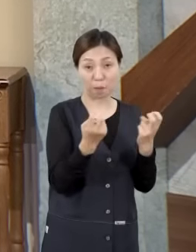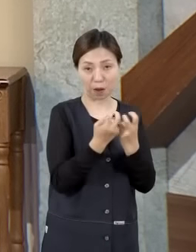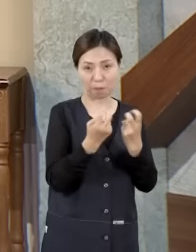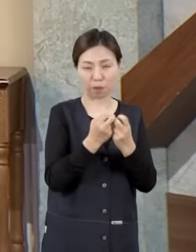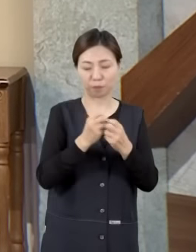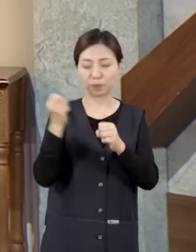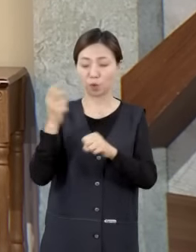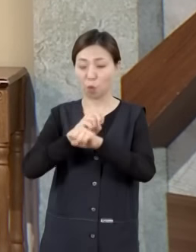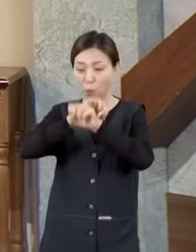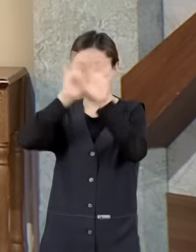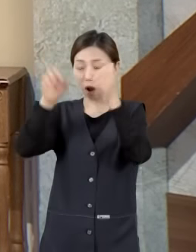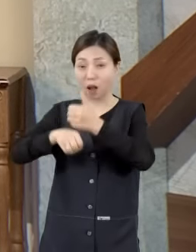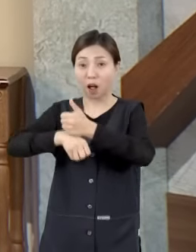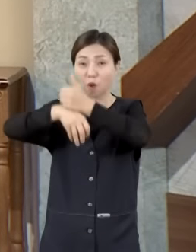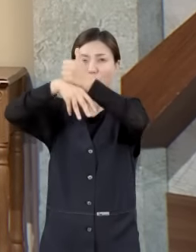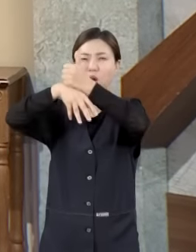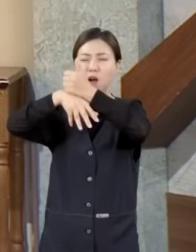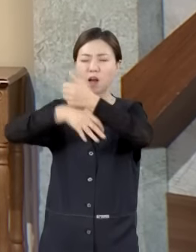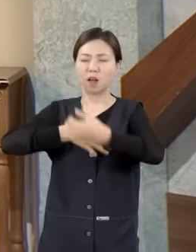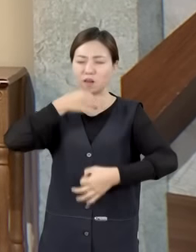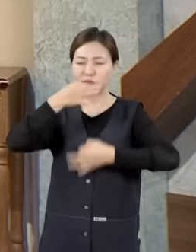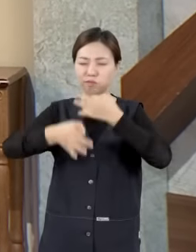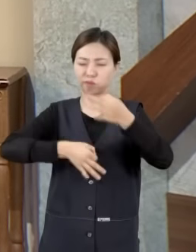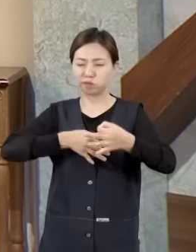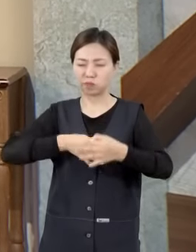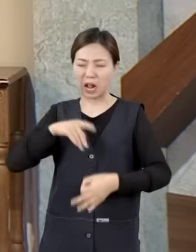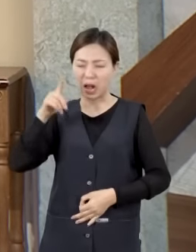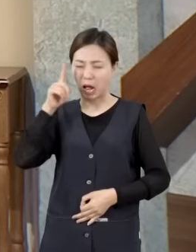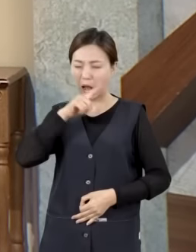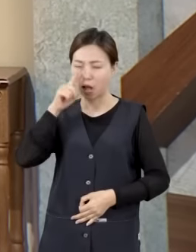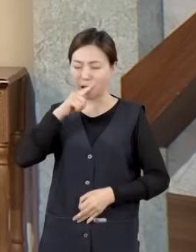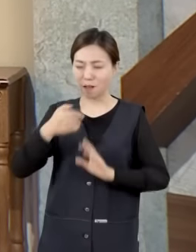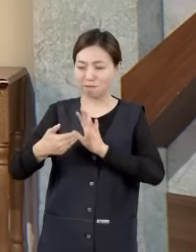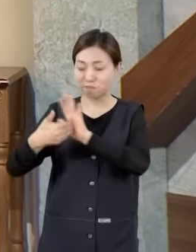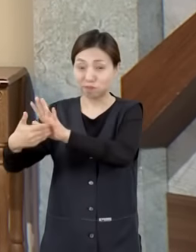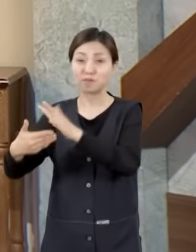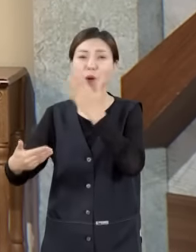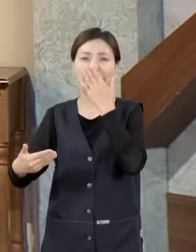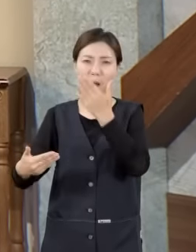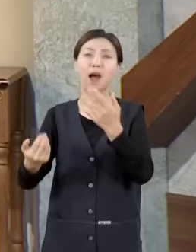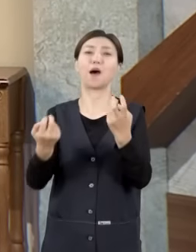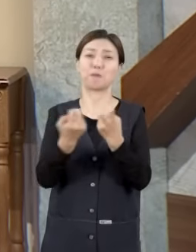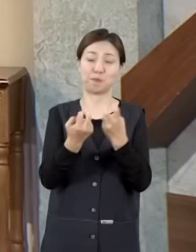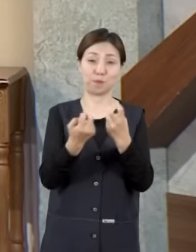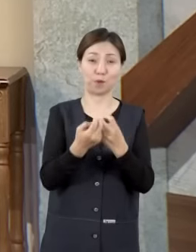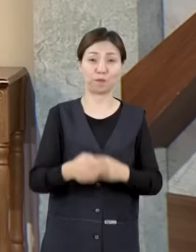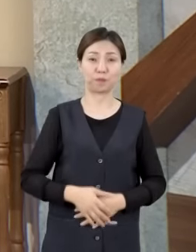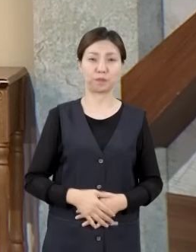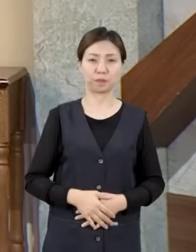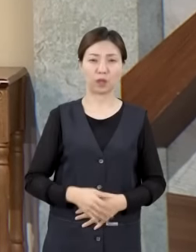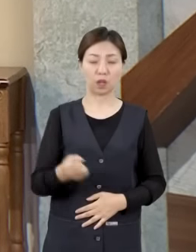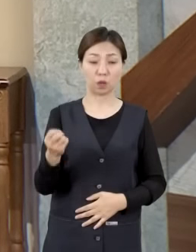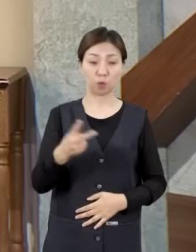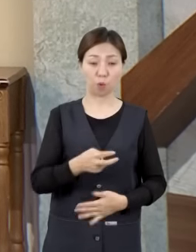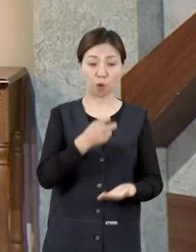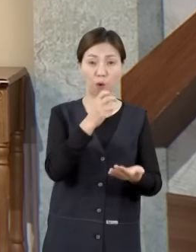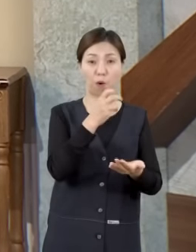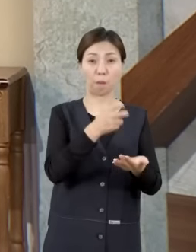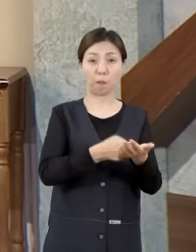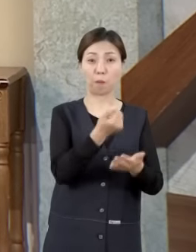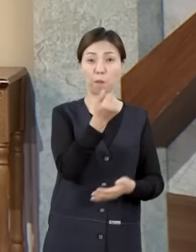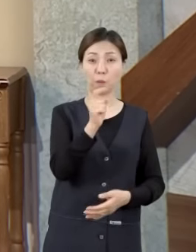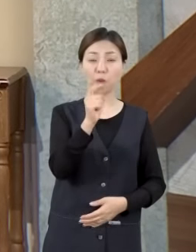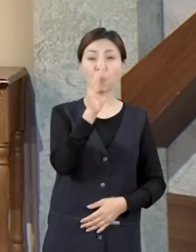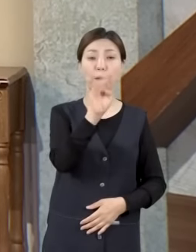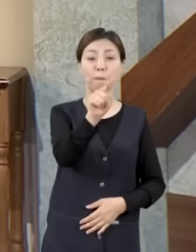관세음보살을 하염없이 염불하여 애군 떨쳐낸 이야기 법화경을